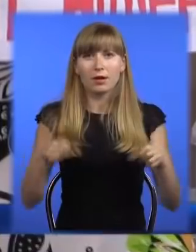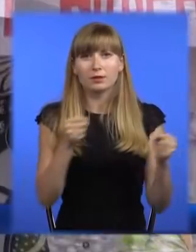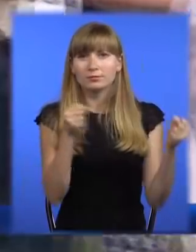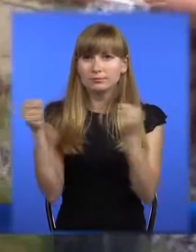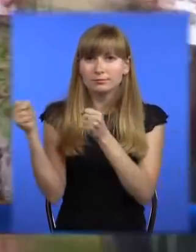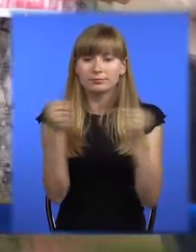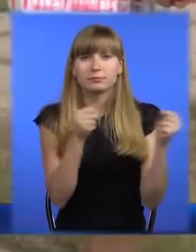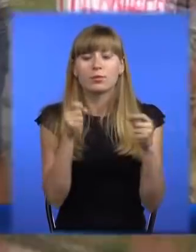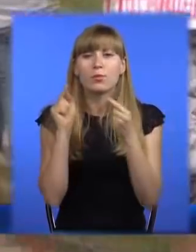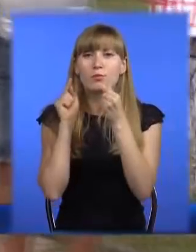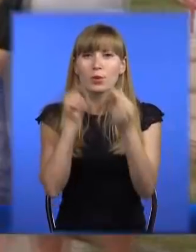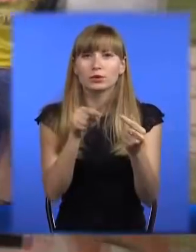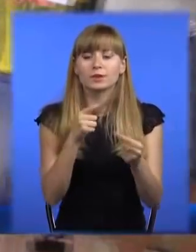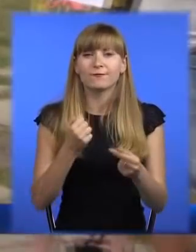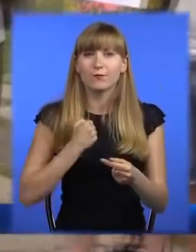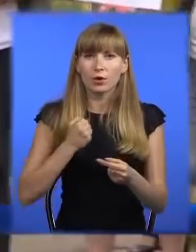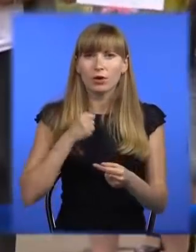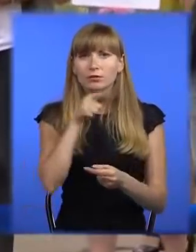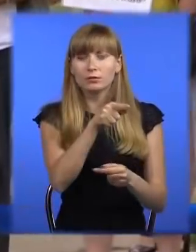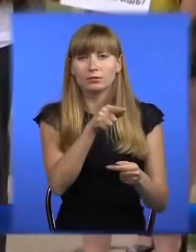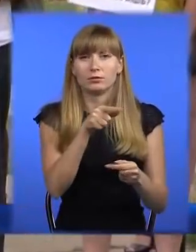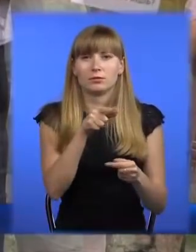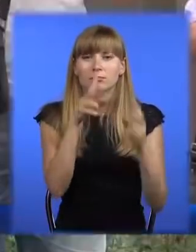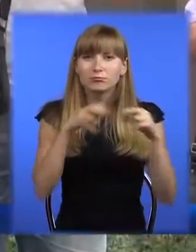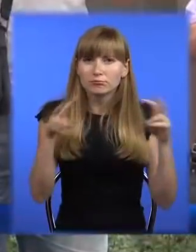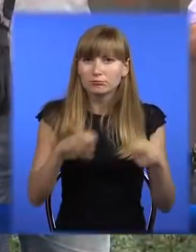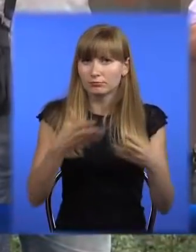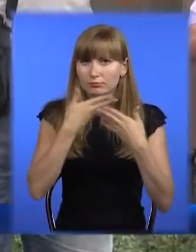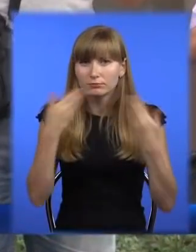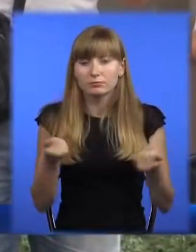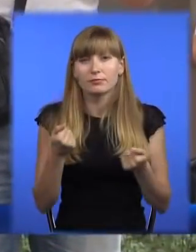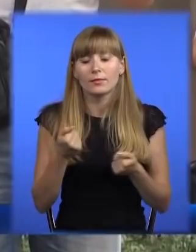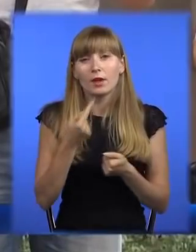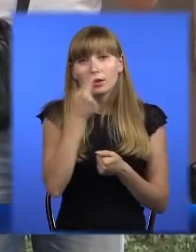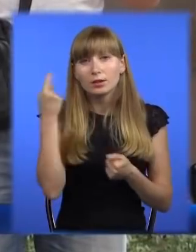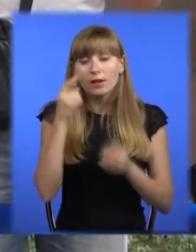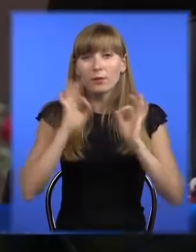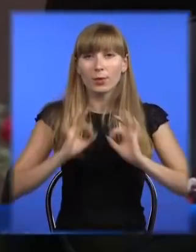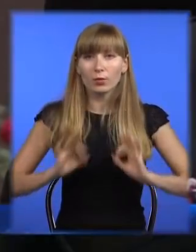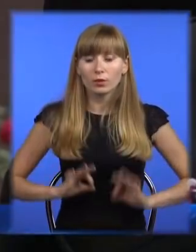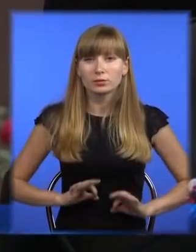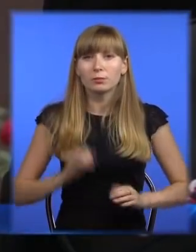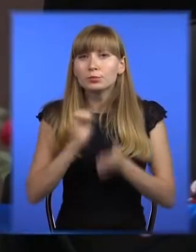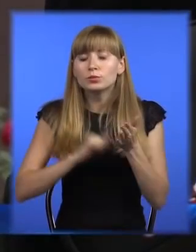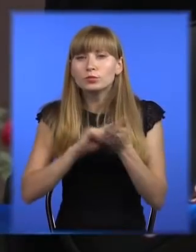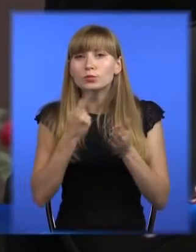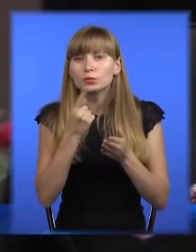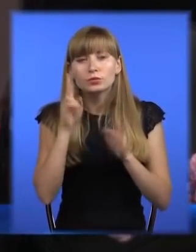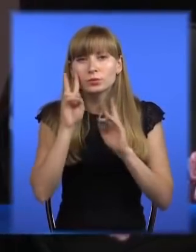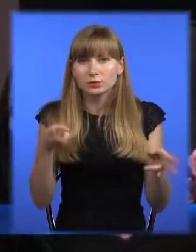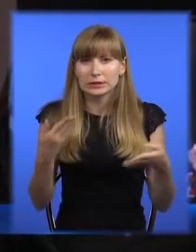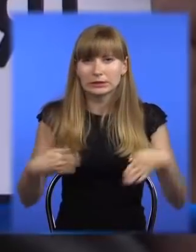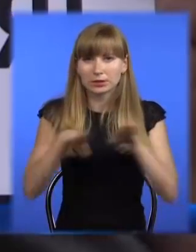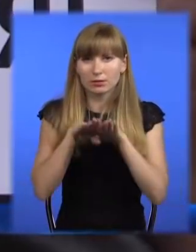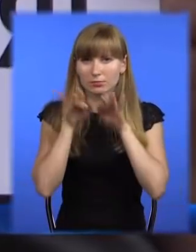бронежилети та взяли в руки плакати, щоб висловити протест військовим за бездіяльність. Нагадаю, нещодавно військова прокуратура з невідомих